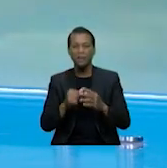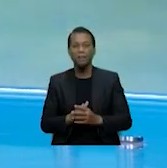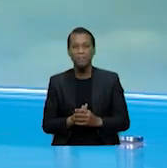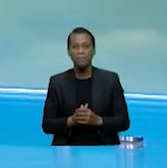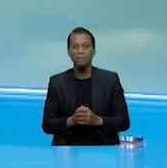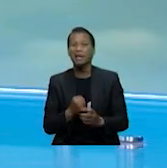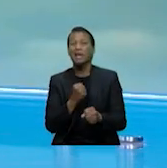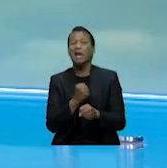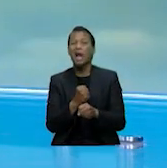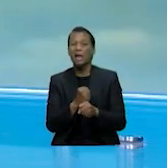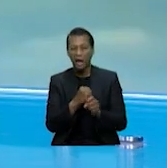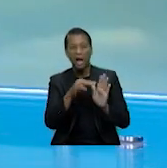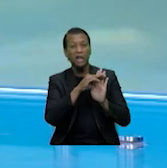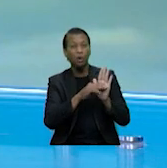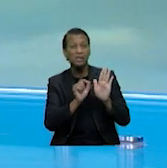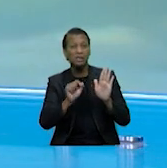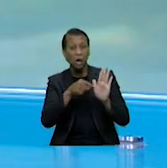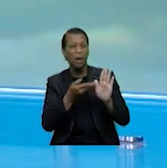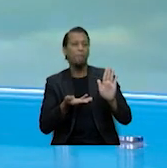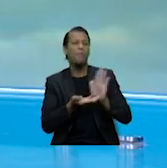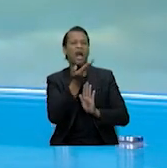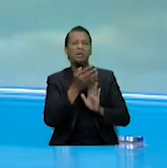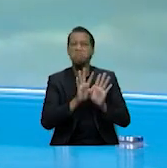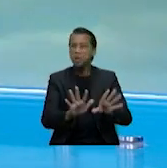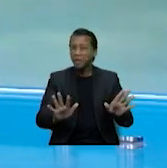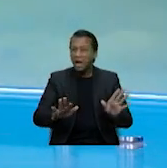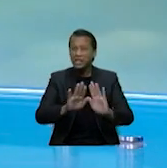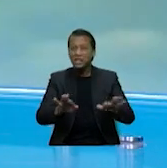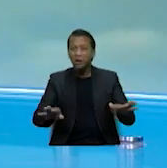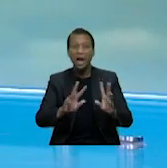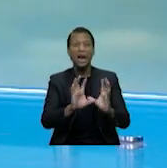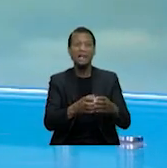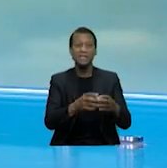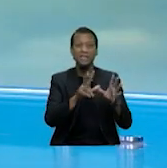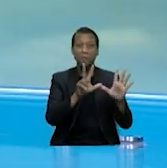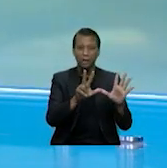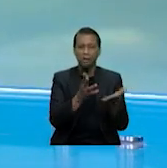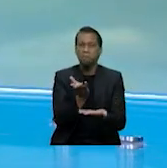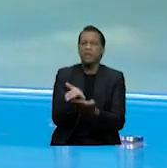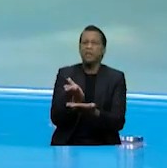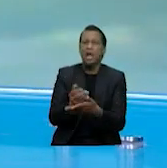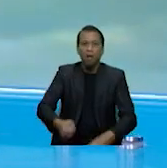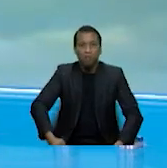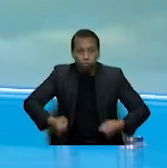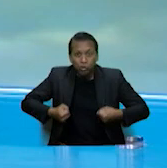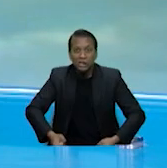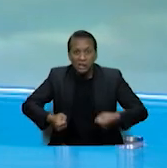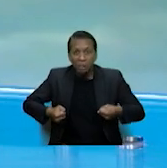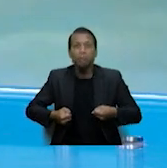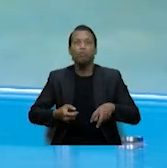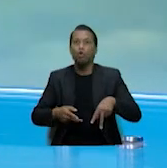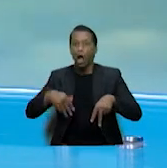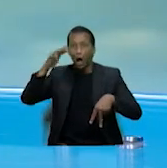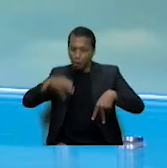Jawa Barat. Hanya gara-gara melanggar aturan sekolah, puluhan siswa kelas 8 diminta push up, bahkan beberapa